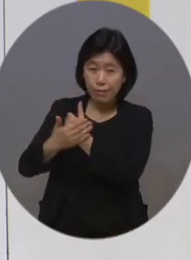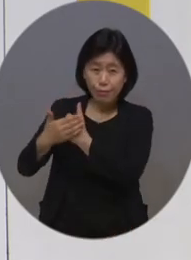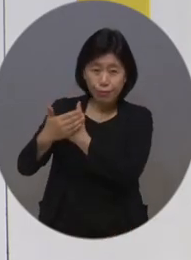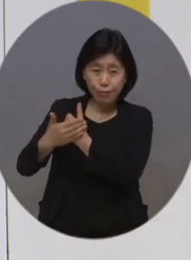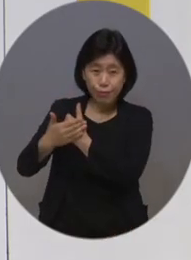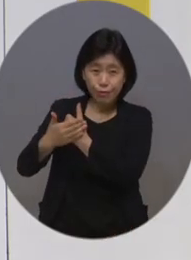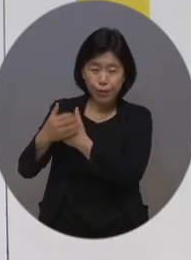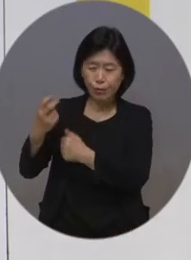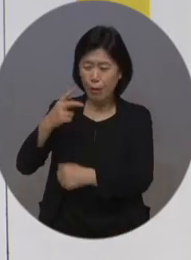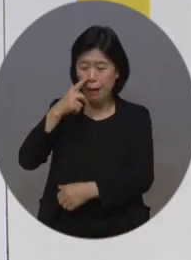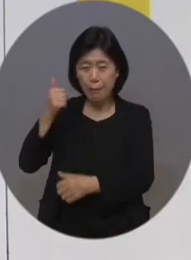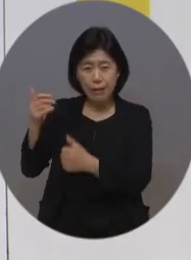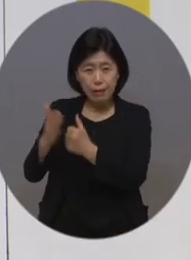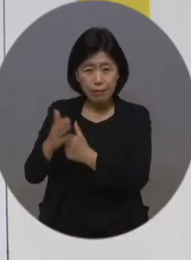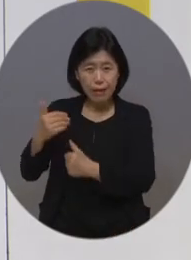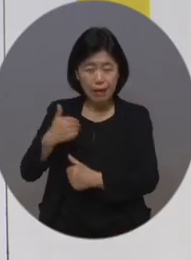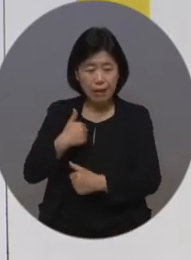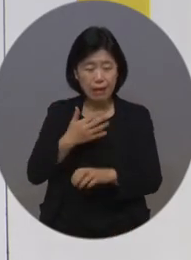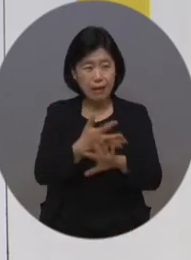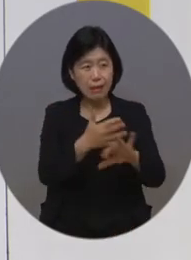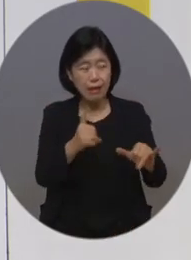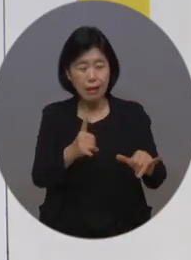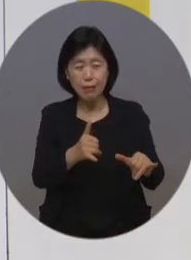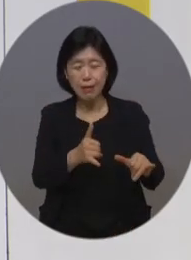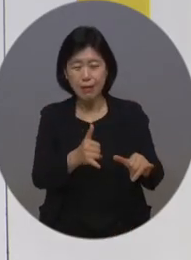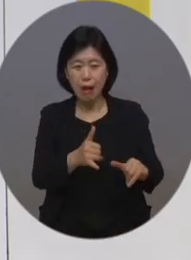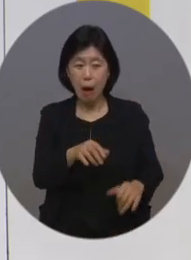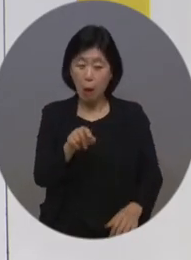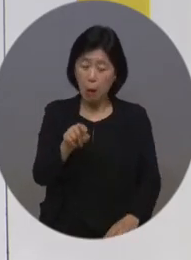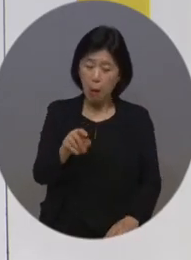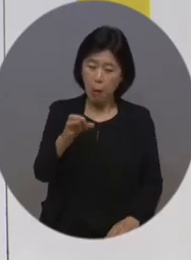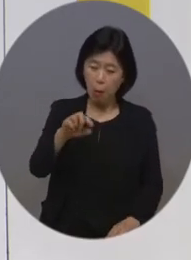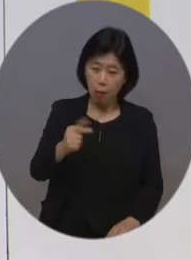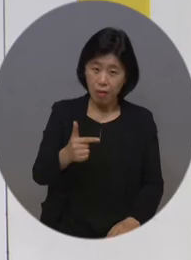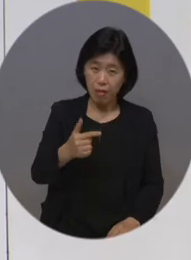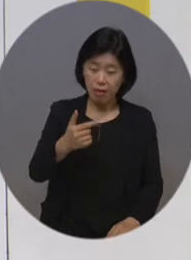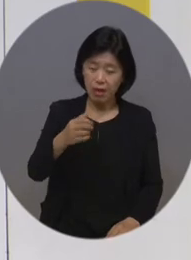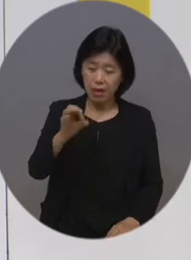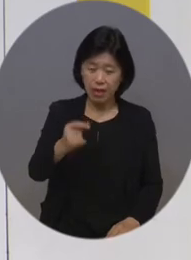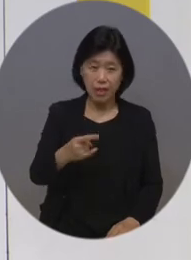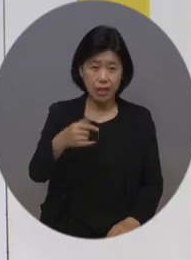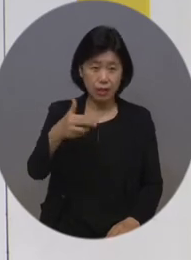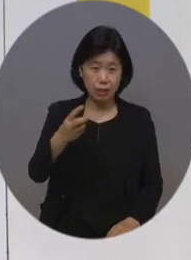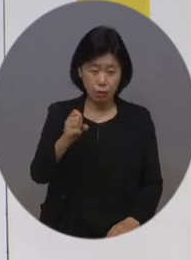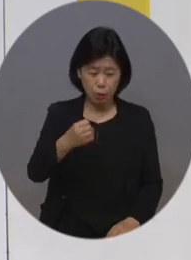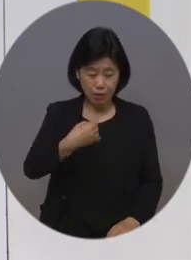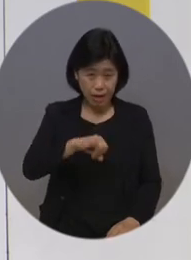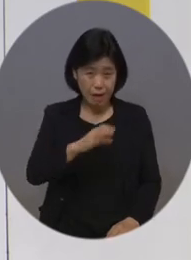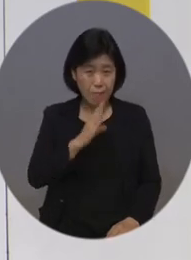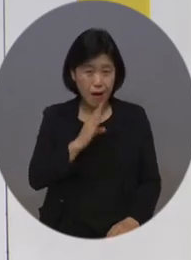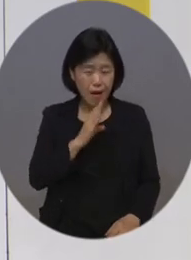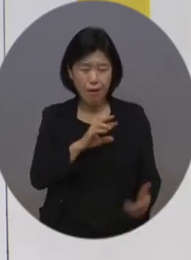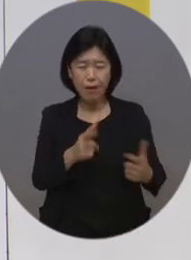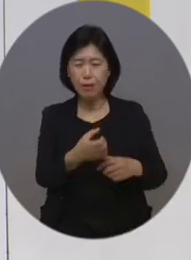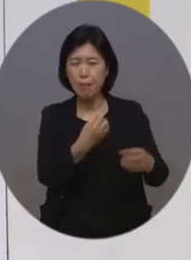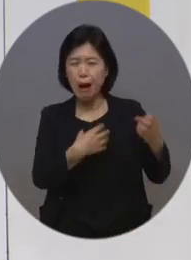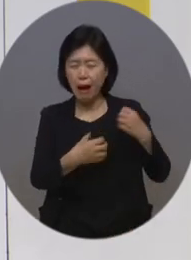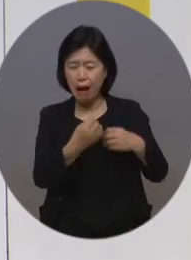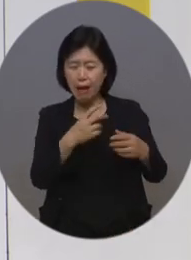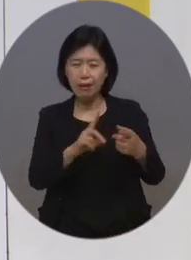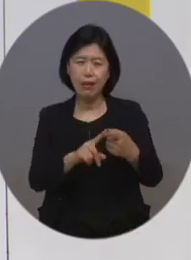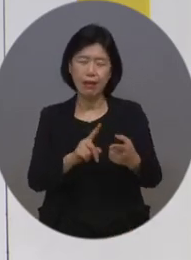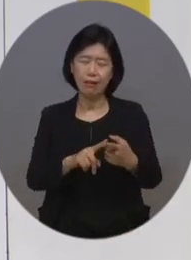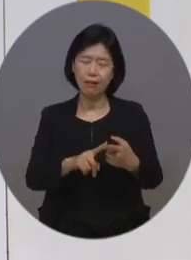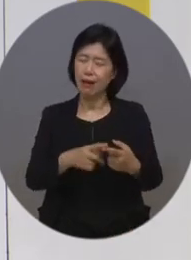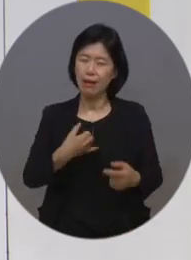오르내린 걸 너무 싫어 해가지고 요 미안할 정도 너무 싫어 해가지고 어 그랬구요 그 다음 그 대학 갈